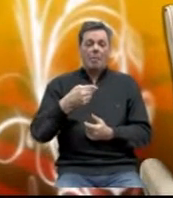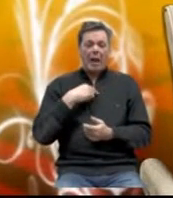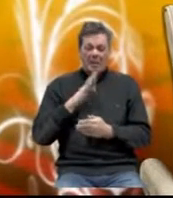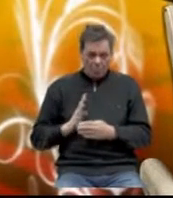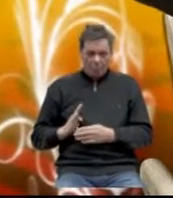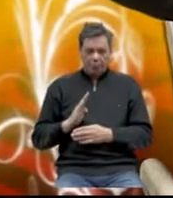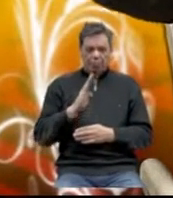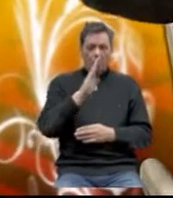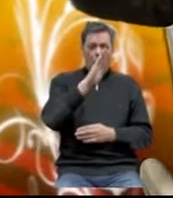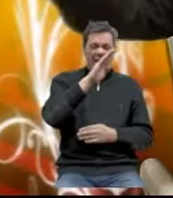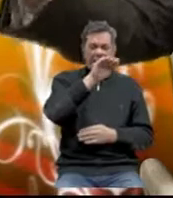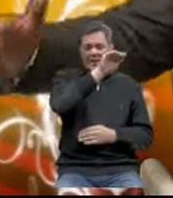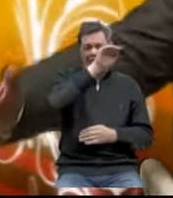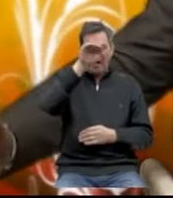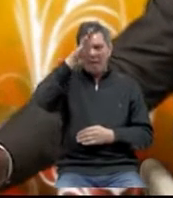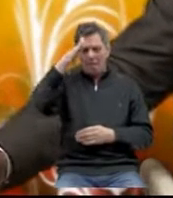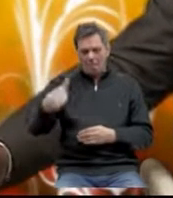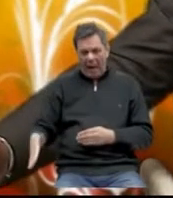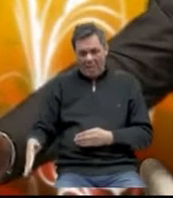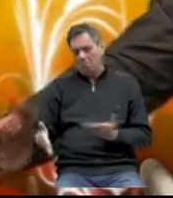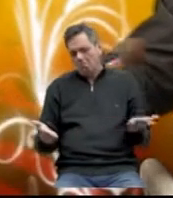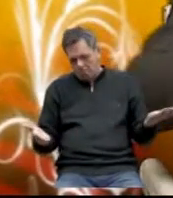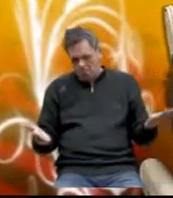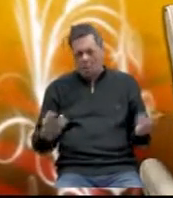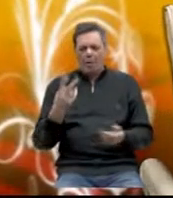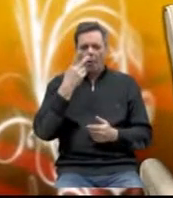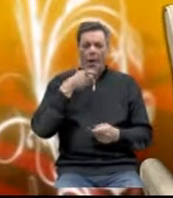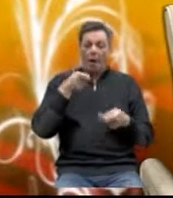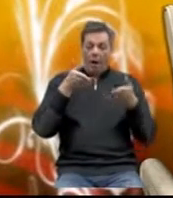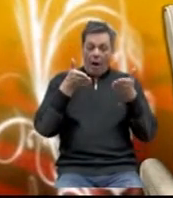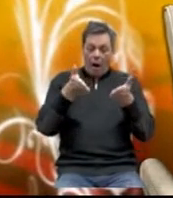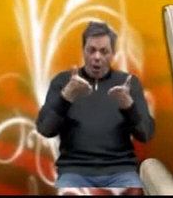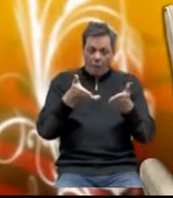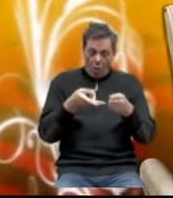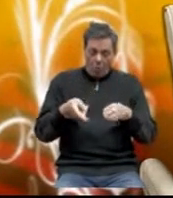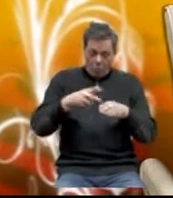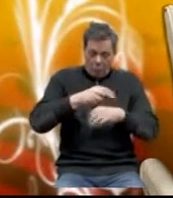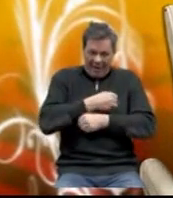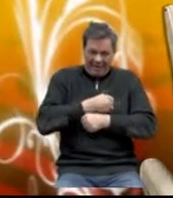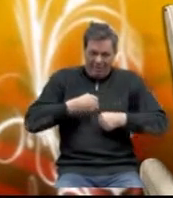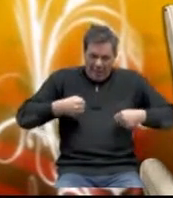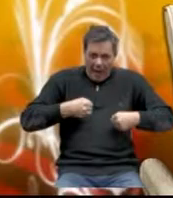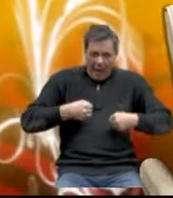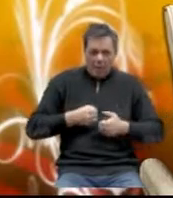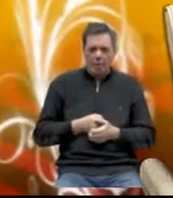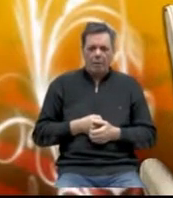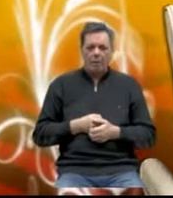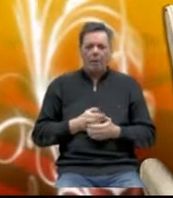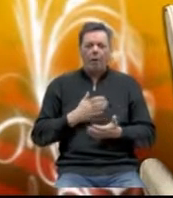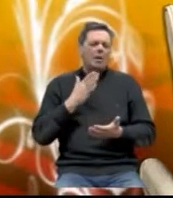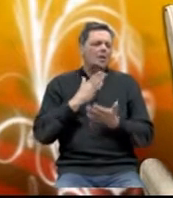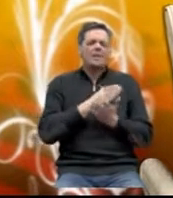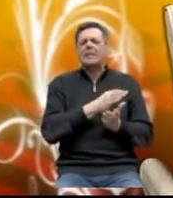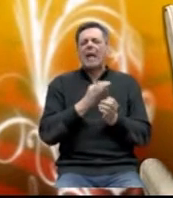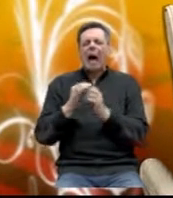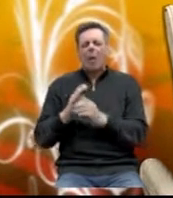uzlazni dio, svoj ravni dio i zapravo svoje gašenje. A ovo, prekomjerna tjelesna težina, ovo sve skupa, zapravo